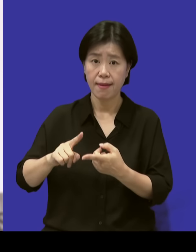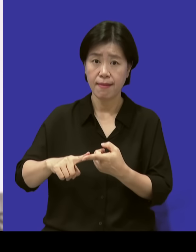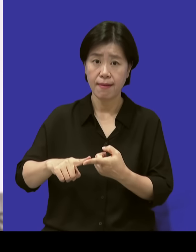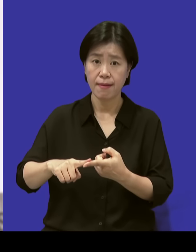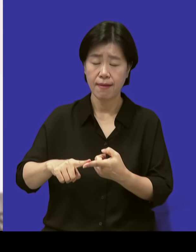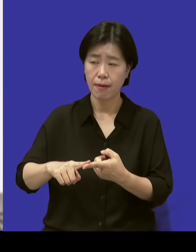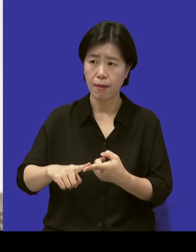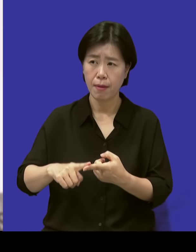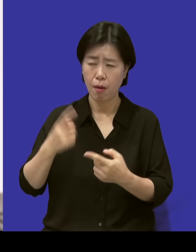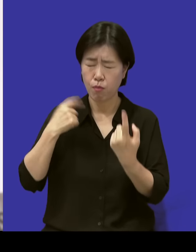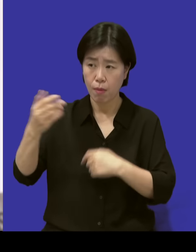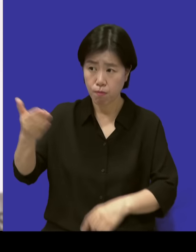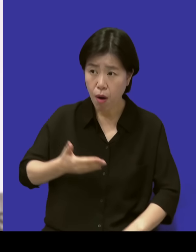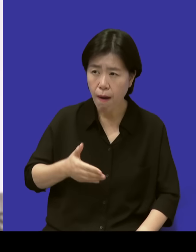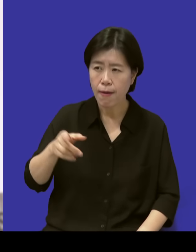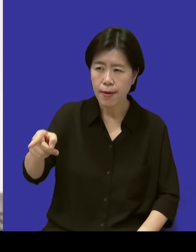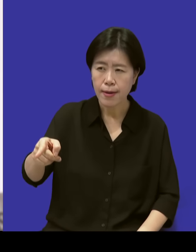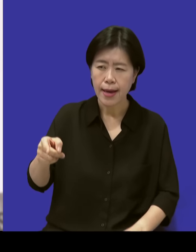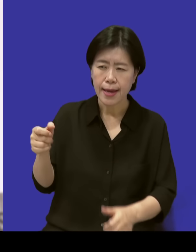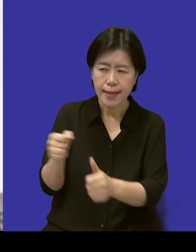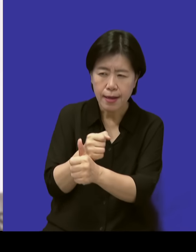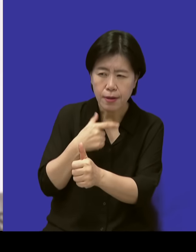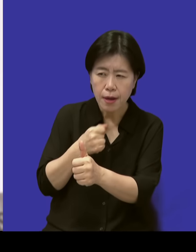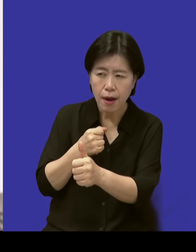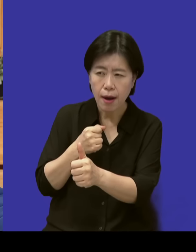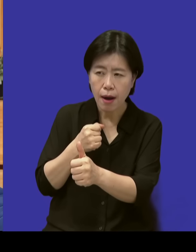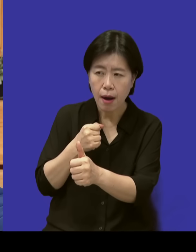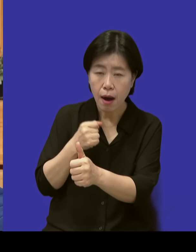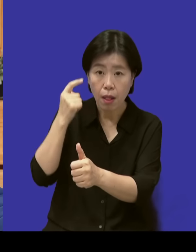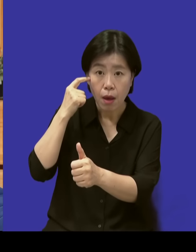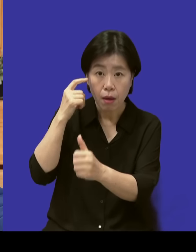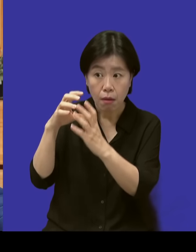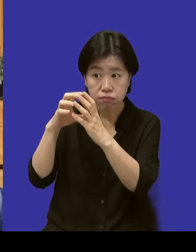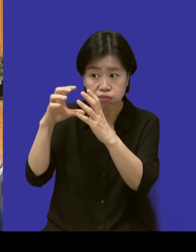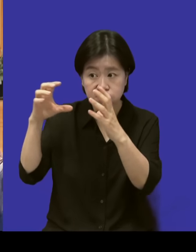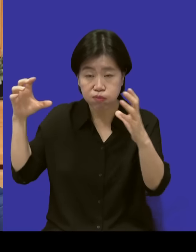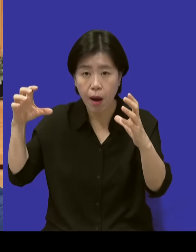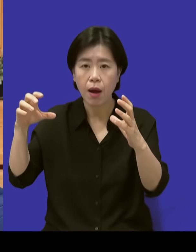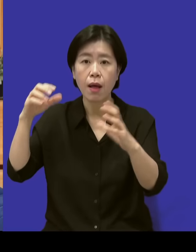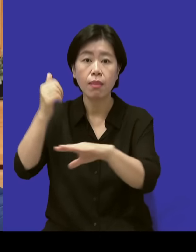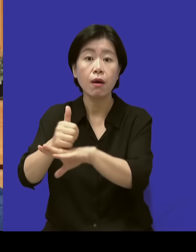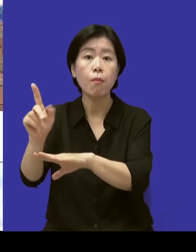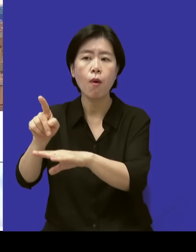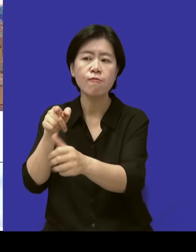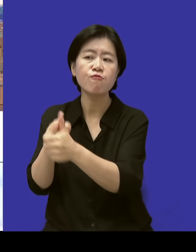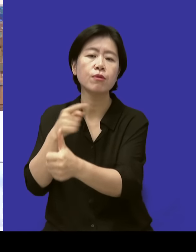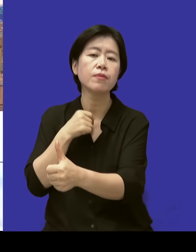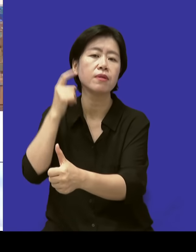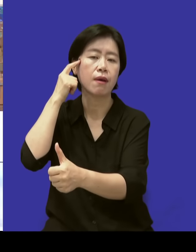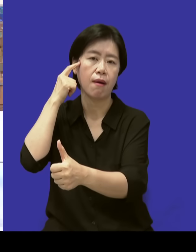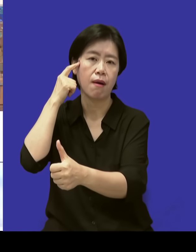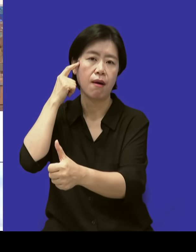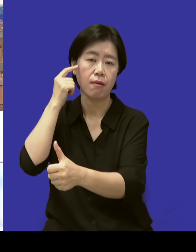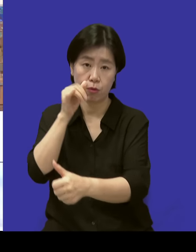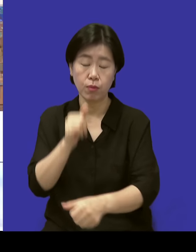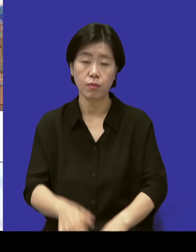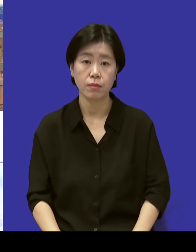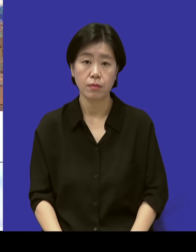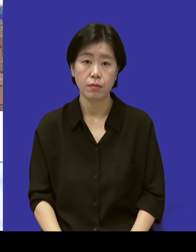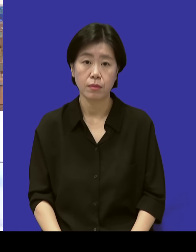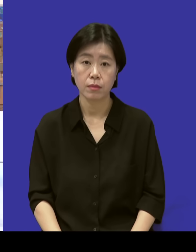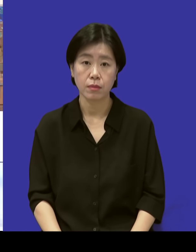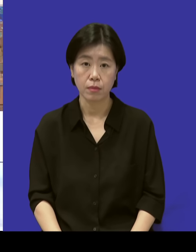얘는 얘 때리고 싶다 하다가 나중에는 얘 죽여버릴까? 막 이런 생각을 저는 막 상상이 되거든요. 예. 막 키워요. 네. 그러다가 나중에